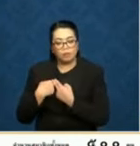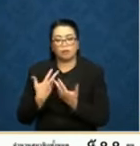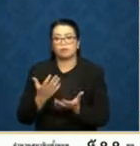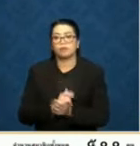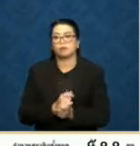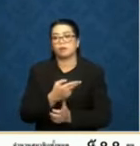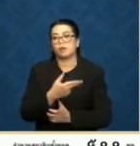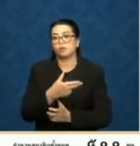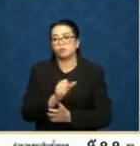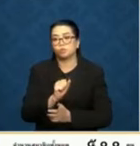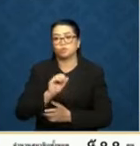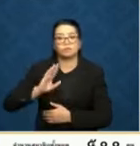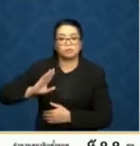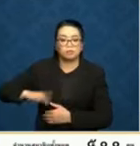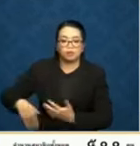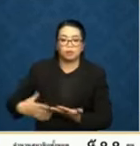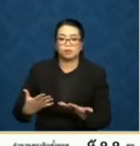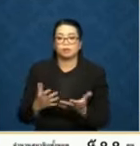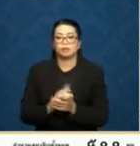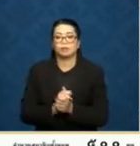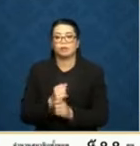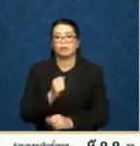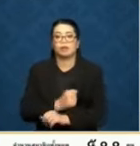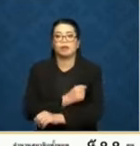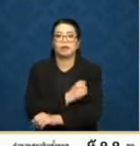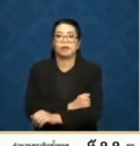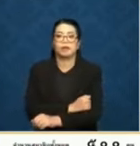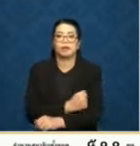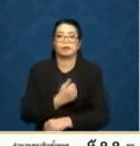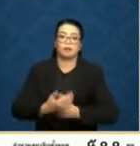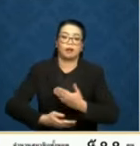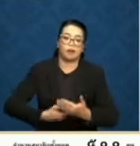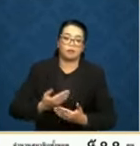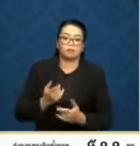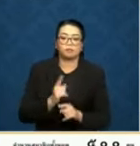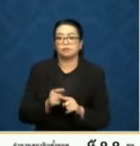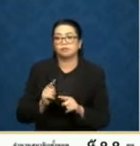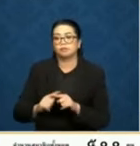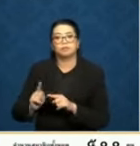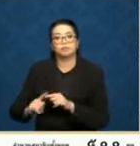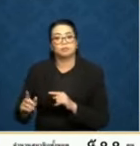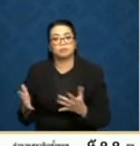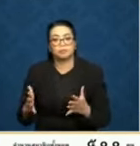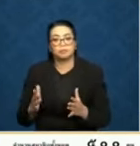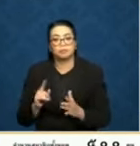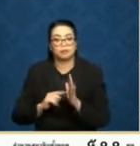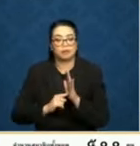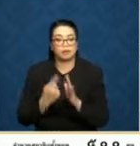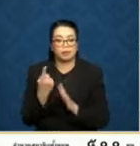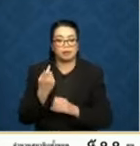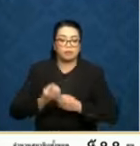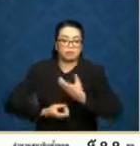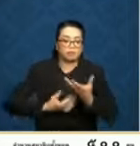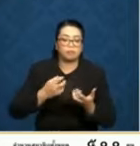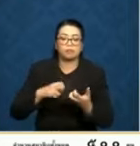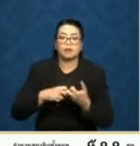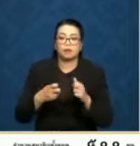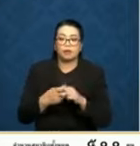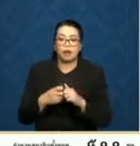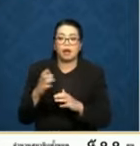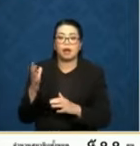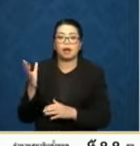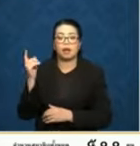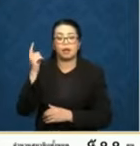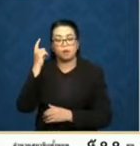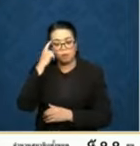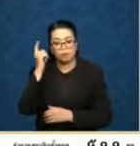ทั้งเรื่องหลักสุดที่ระสมยไม่ตอบโจทยกับตลาดแงงานต่อไปใอนาคตไปและรก ที่อยากจะมาพัหาใหทผู้นกทราบถื